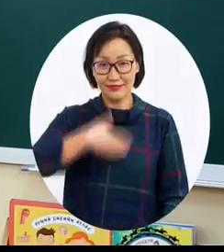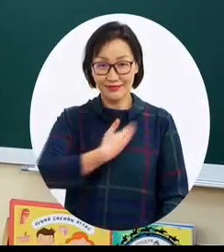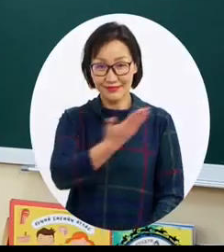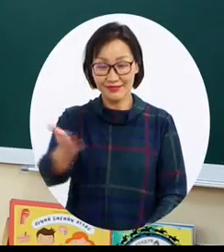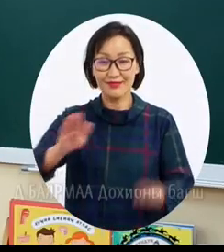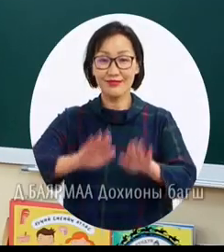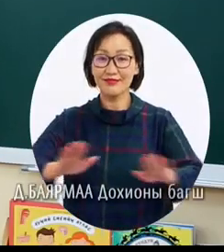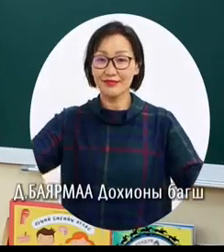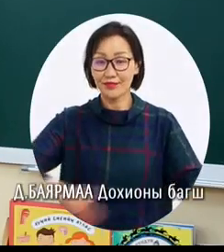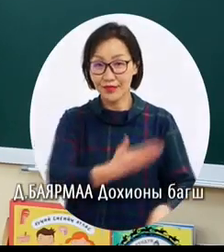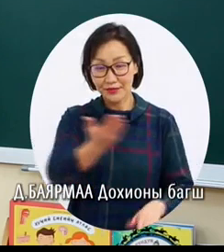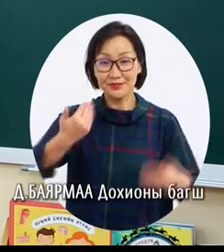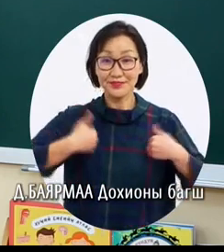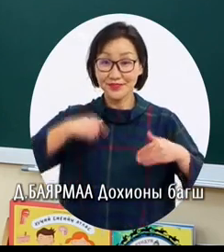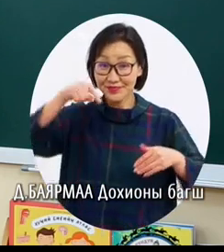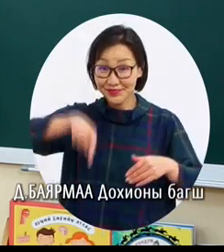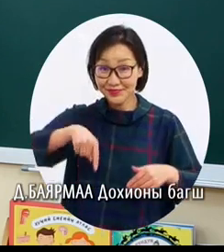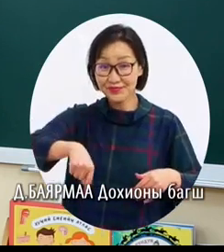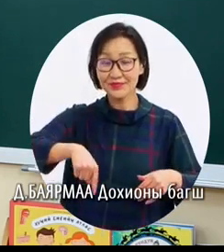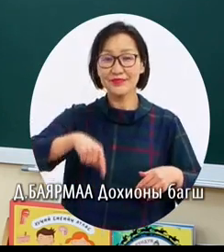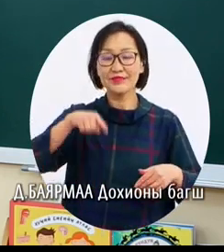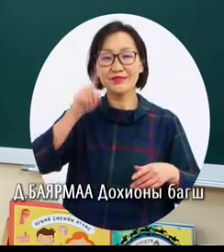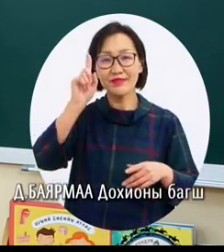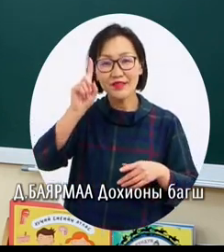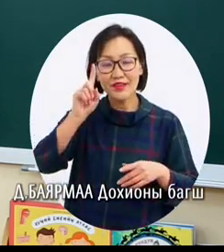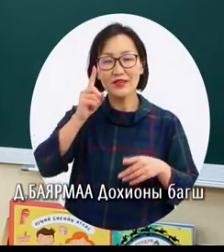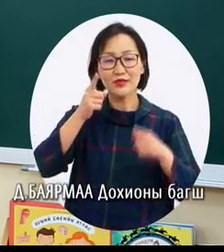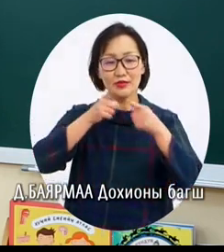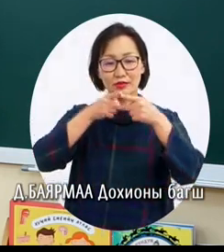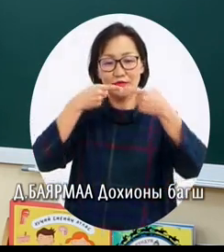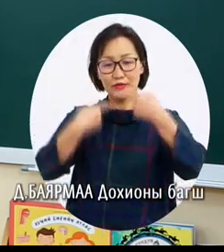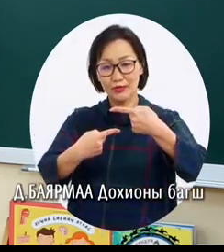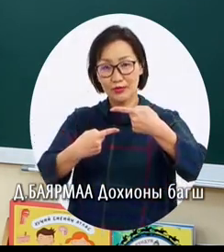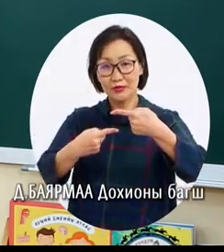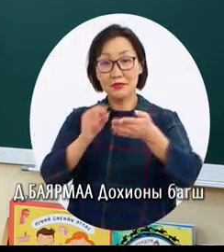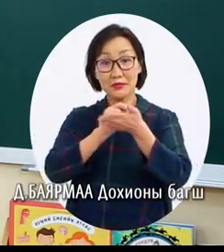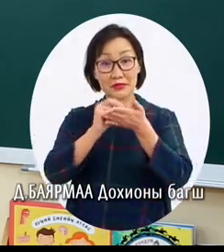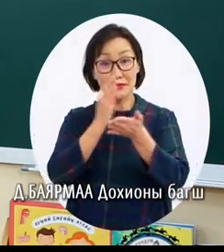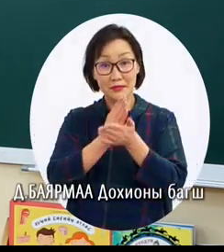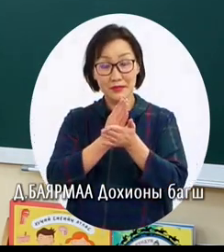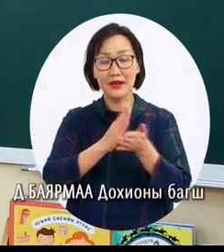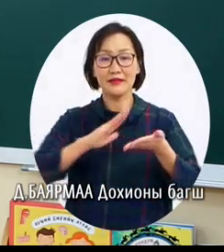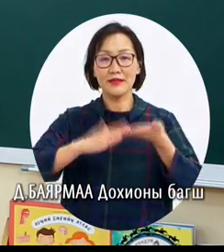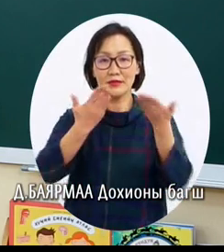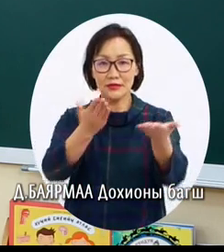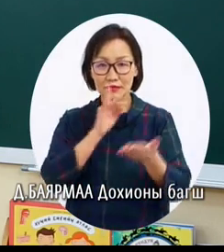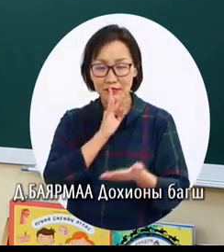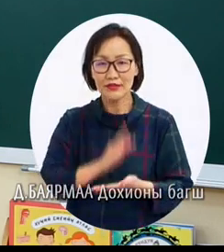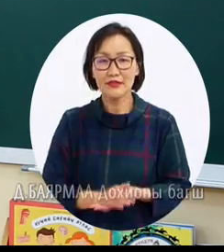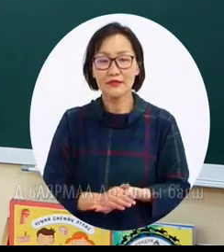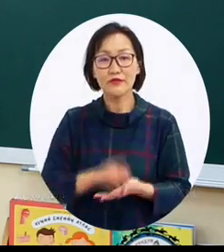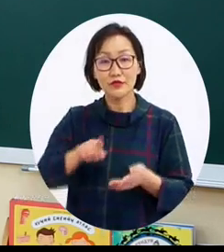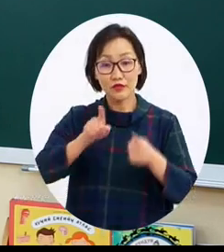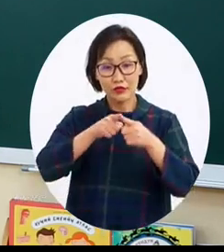Сайн бацхан хүүхдүүд ээ. Багш нь өнөөдрийн хичээл дээр нэгэн зөөрүгийг бичсэн баа. За ингээд багш нь